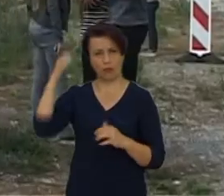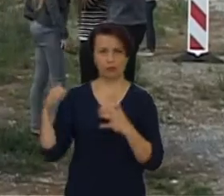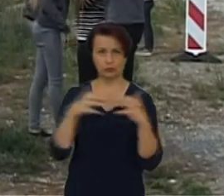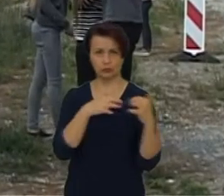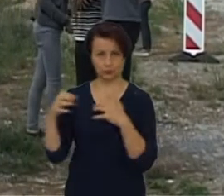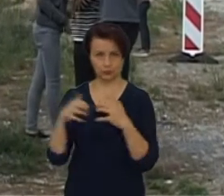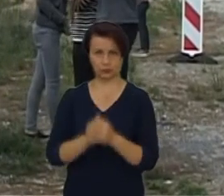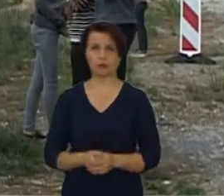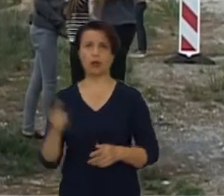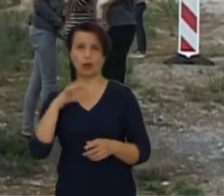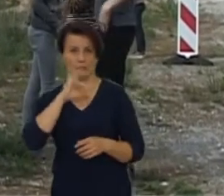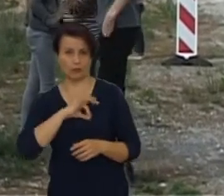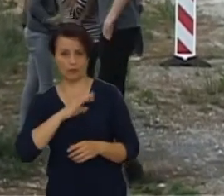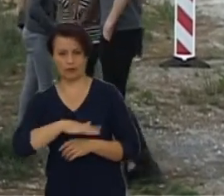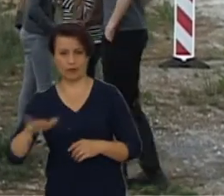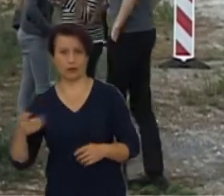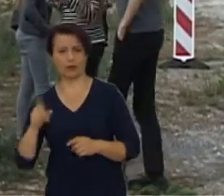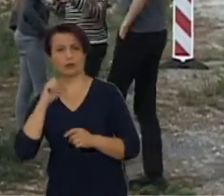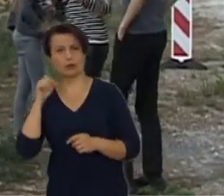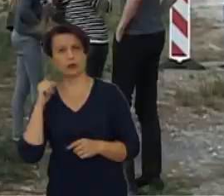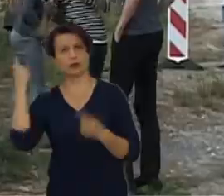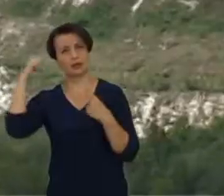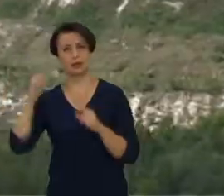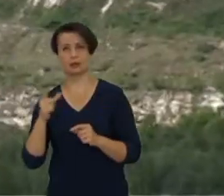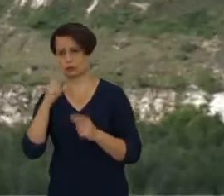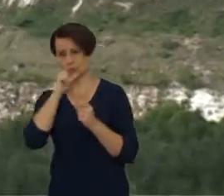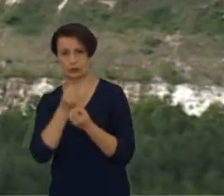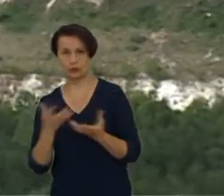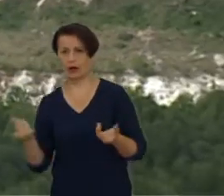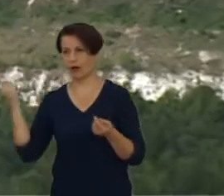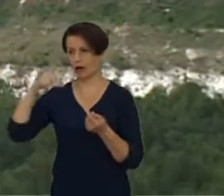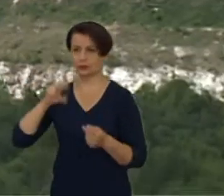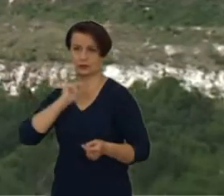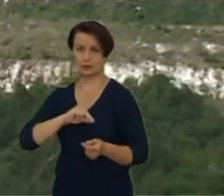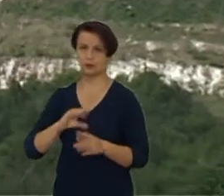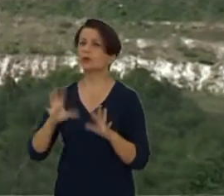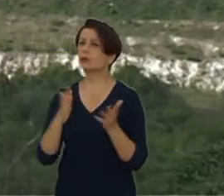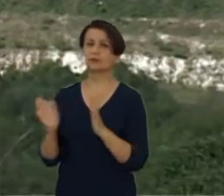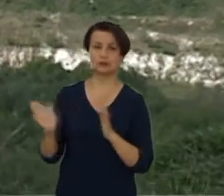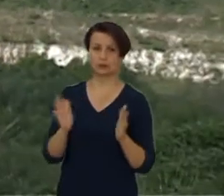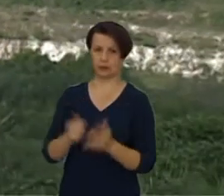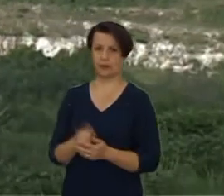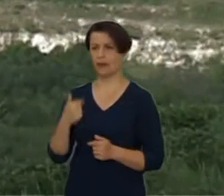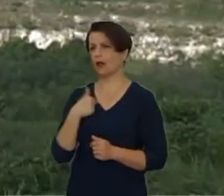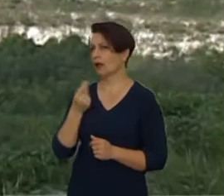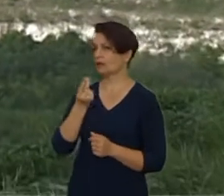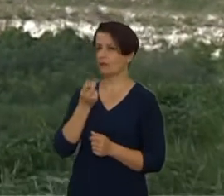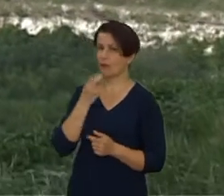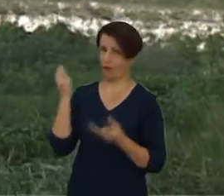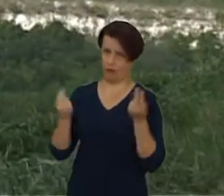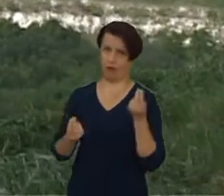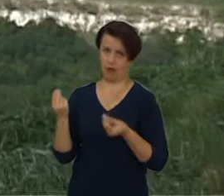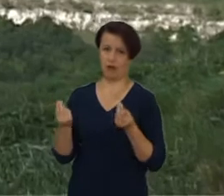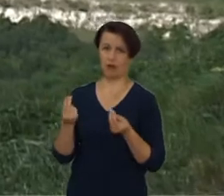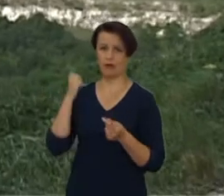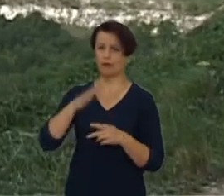O tai naudinga ir vaikam, ir jaunimui, iš viso galbūt kiti susipažįsta, ateina dirbti, nori, kaip kokia situacija? Na, aš pajokauju,